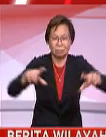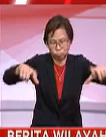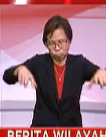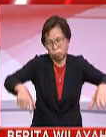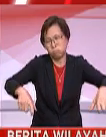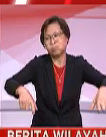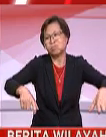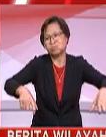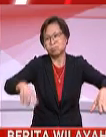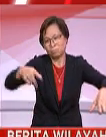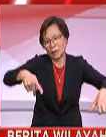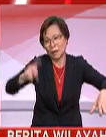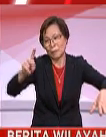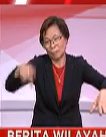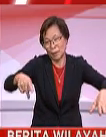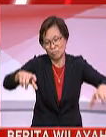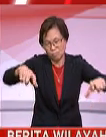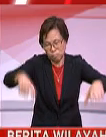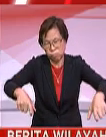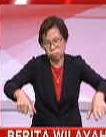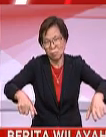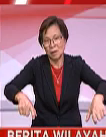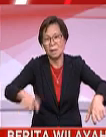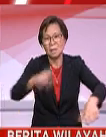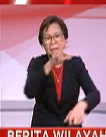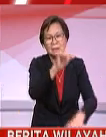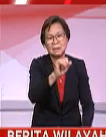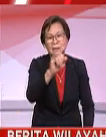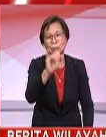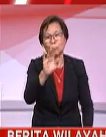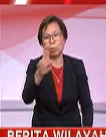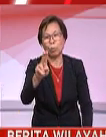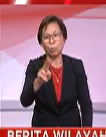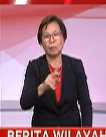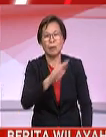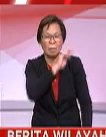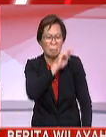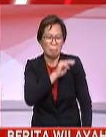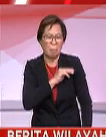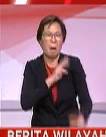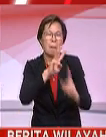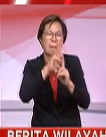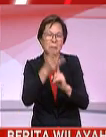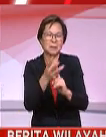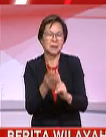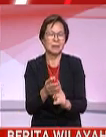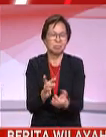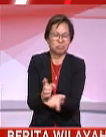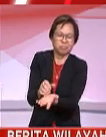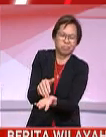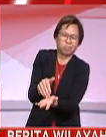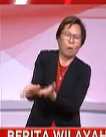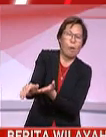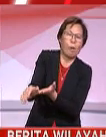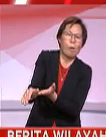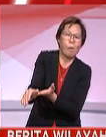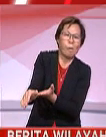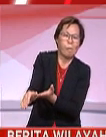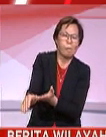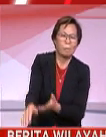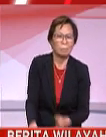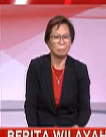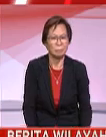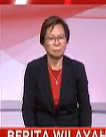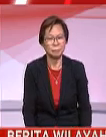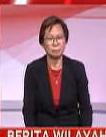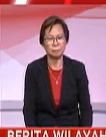Kawalan Pergerakan PKP COVID-19 di Sibu telah ditolak oleh Kementerian Kebajikan Kesejahteraan Komuniti, Wanita, Keluarga